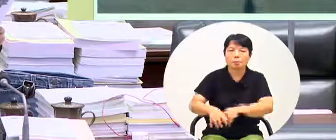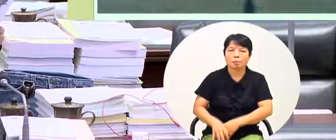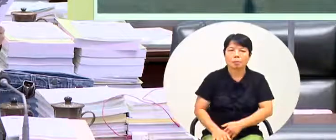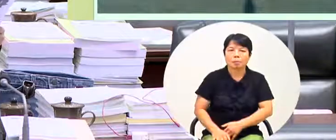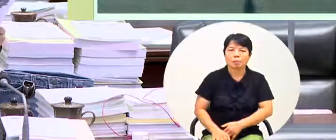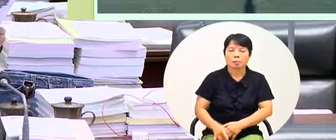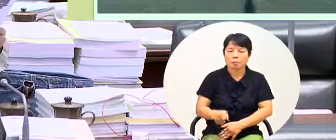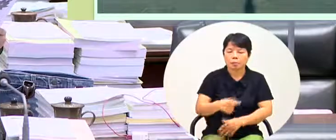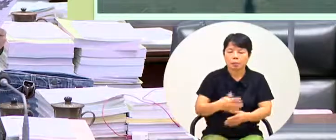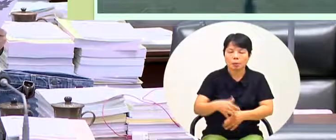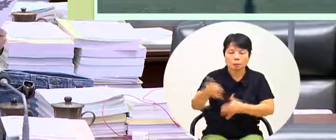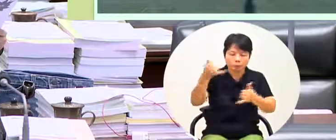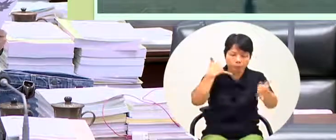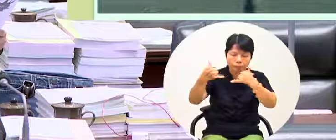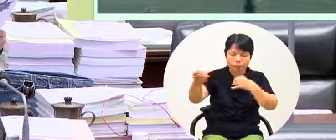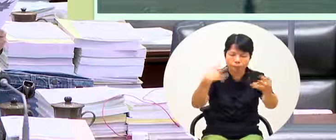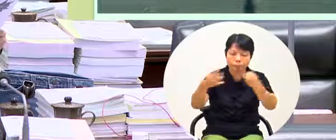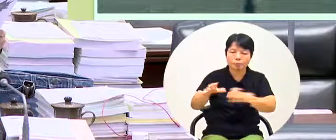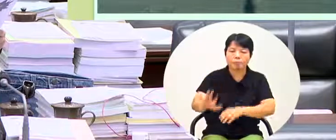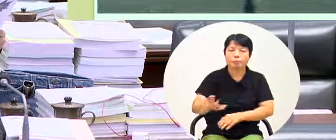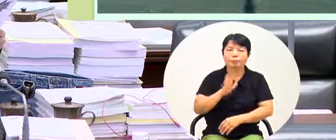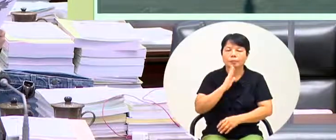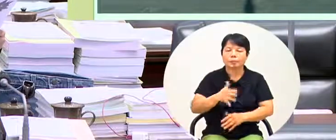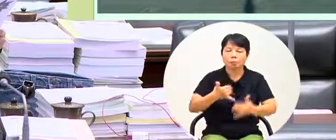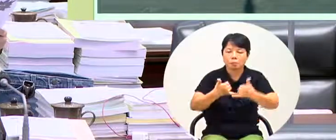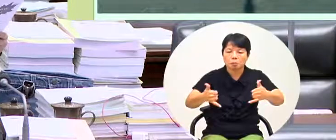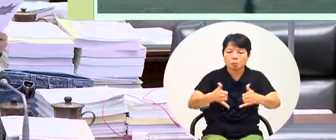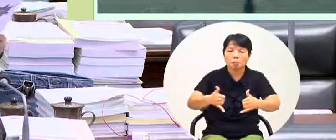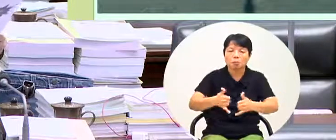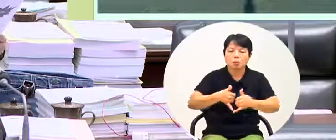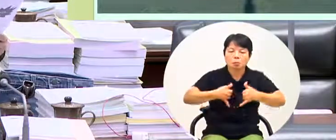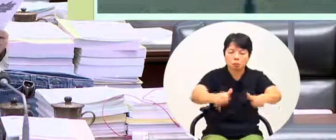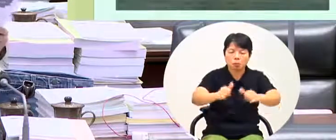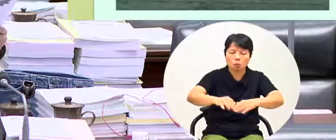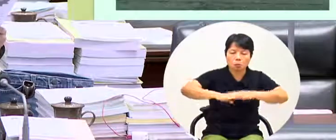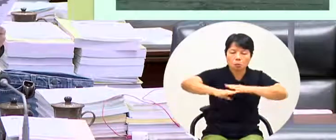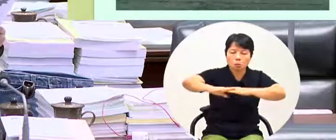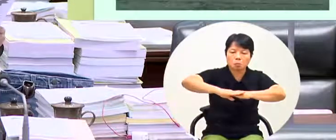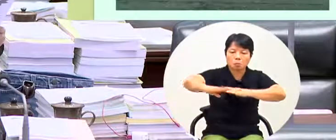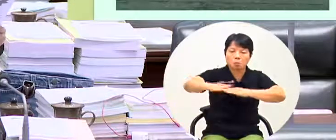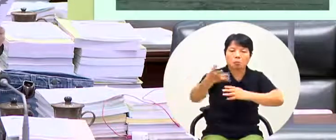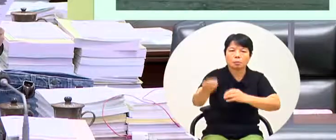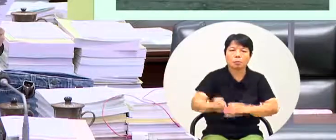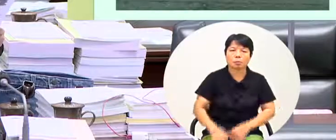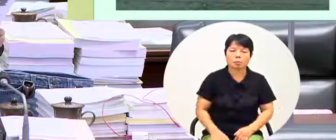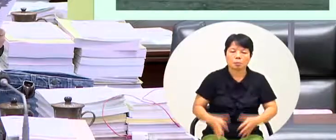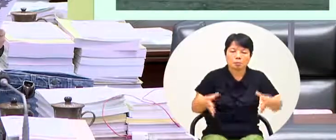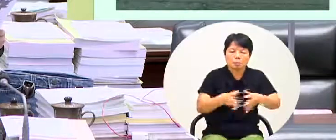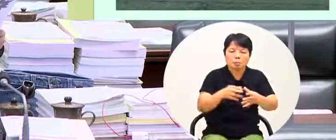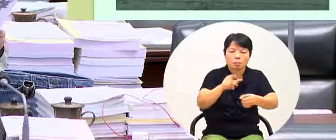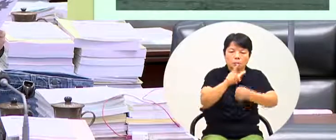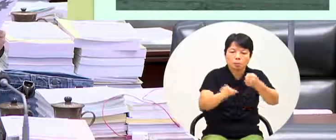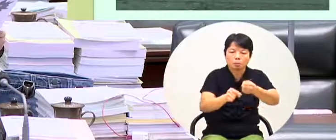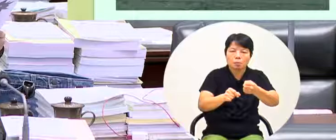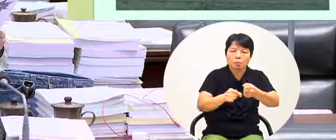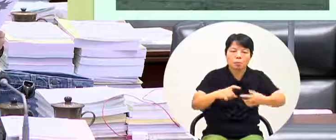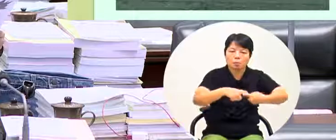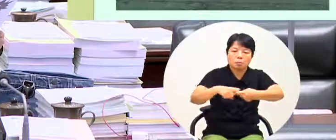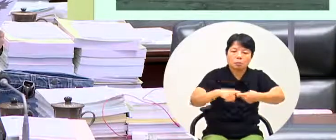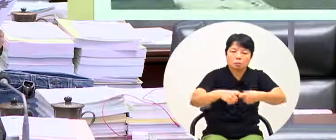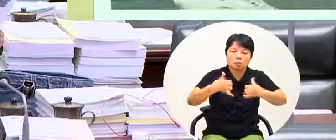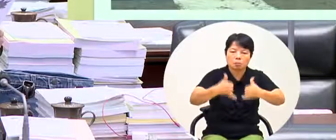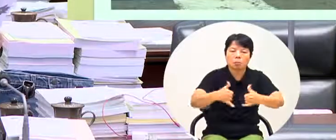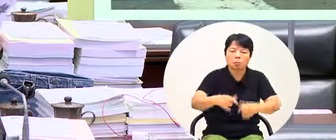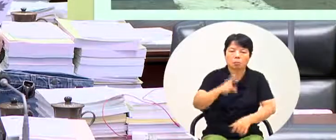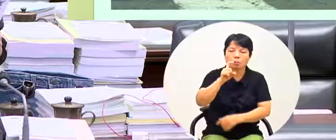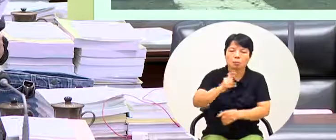平。上次我们跟公务局会刊的同盟路、石泉路的附近啊，哈，都是非常的